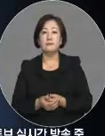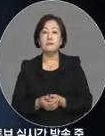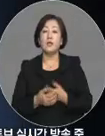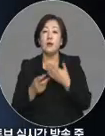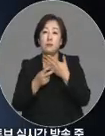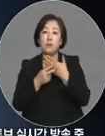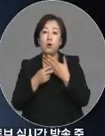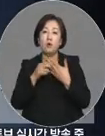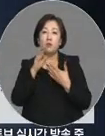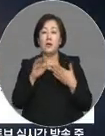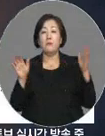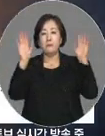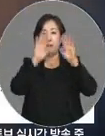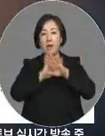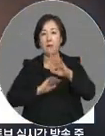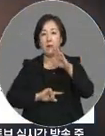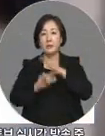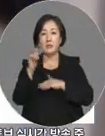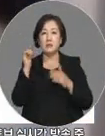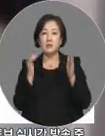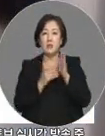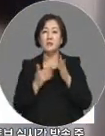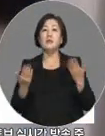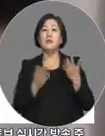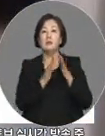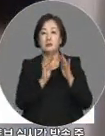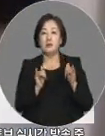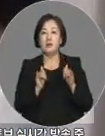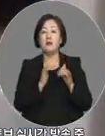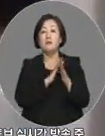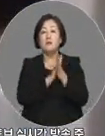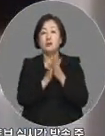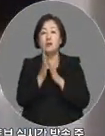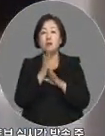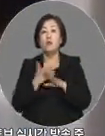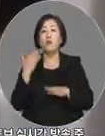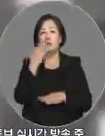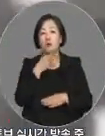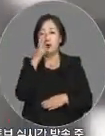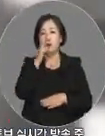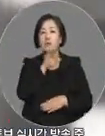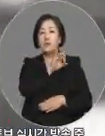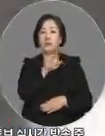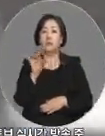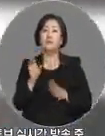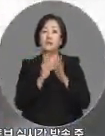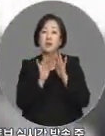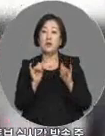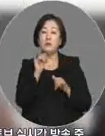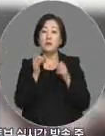병원 앞 밤샘 대기에 나선 플랜트 건설 노동자들. 건강검진을 받으려는 행렬입니다.